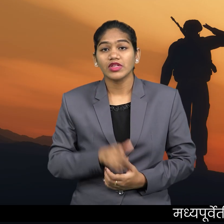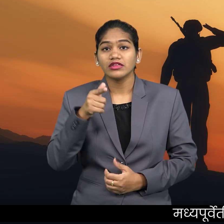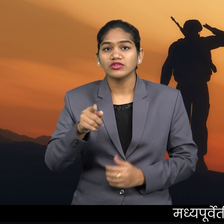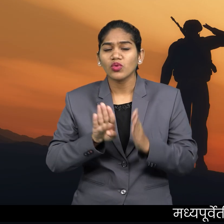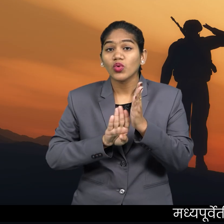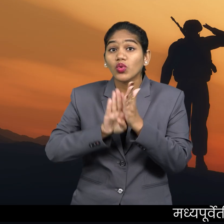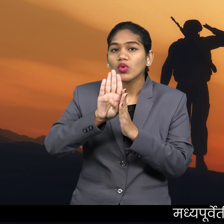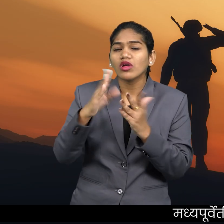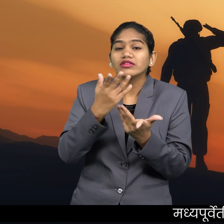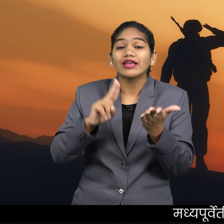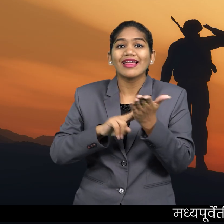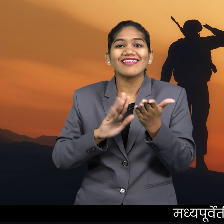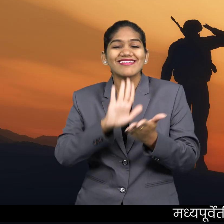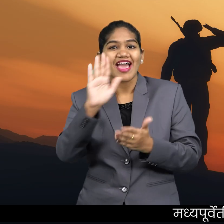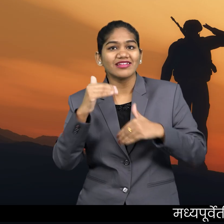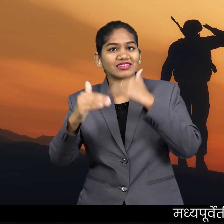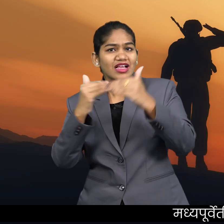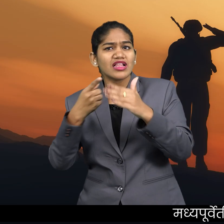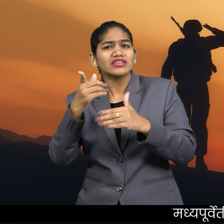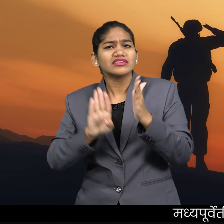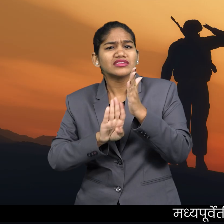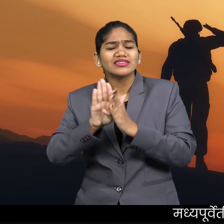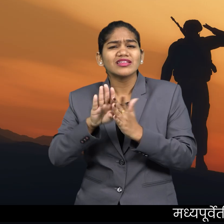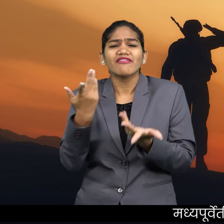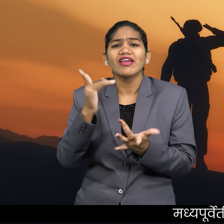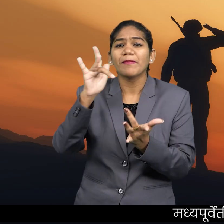मध्य पूर्वेतील राष्ट्रवादाची वाढ,